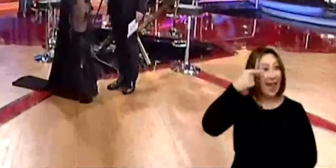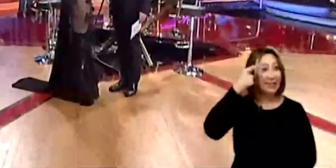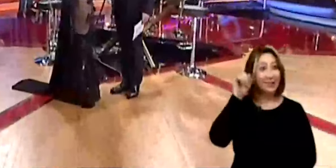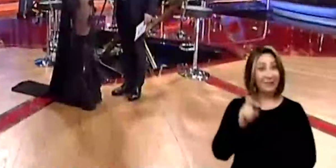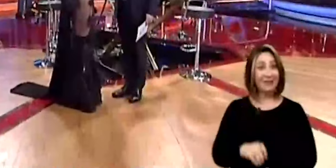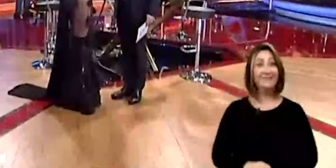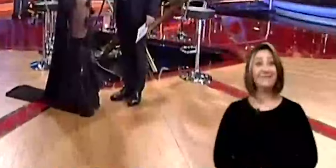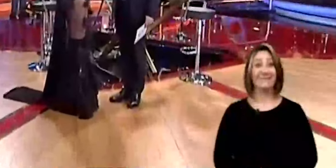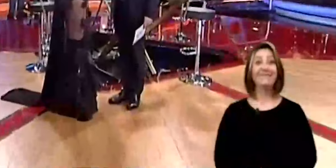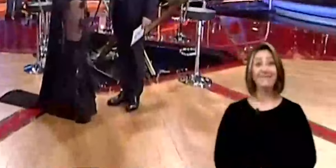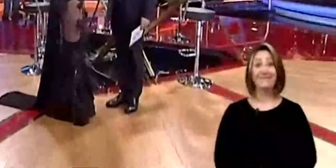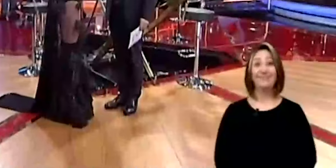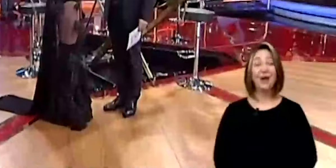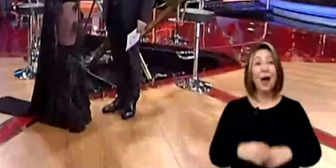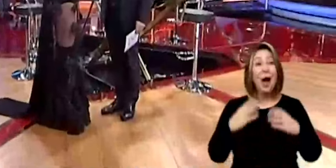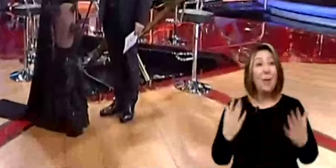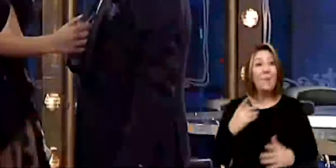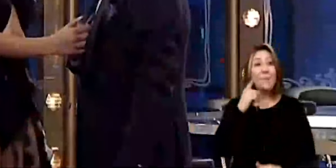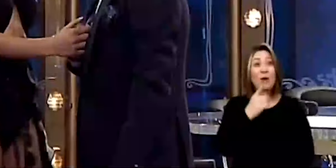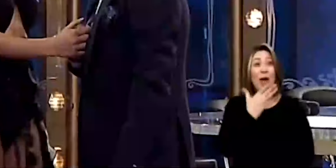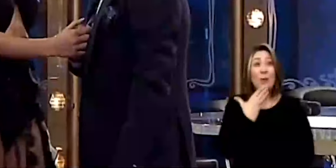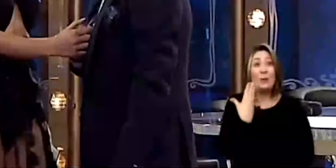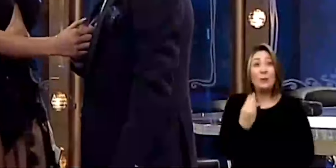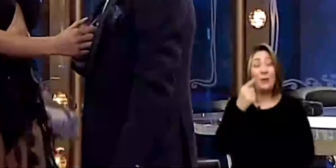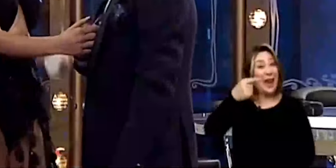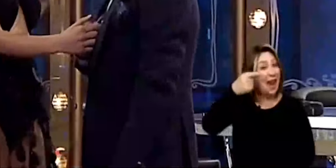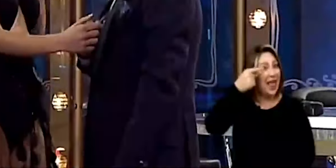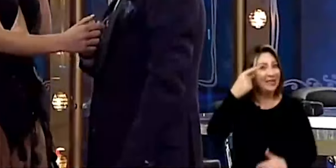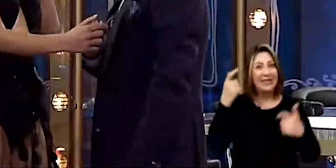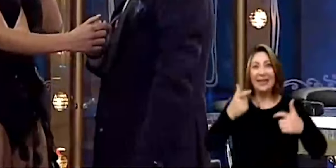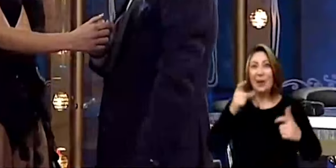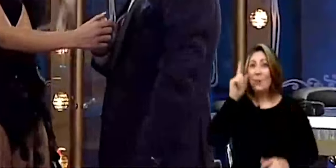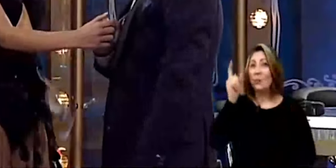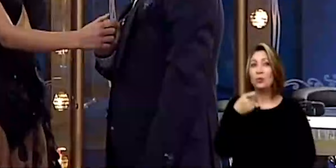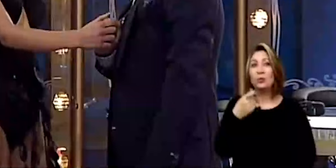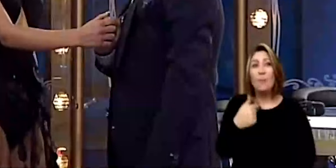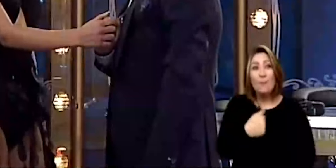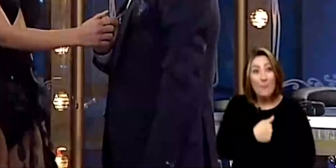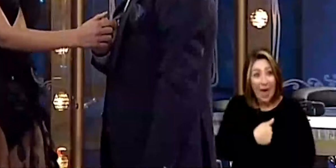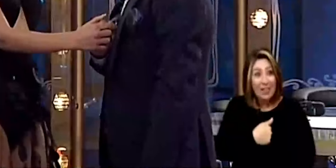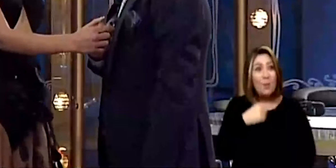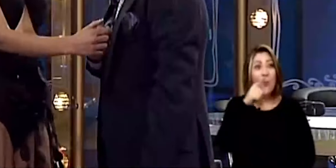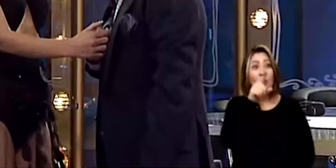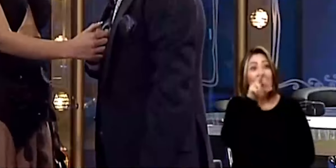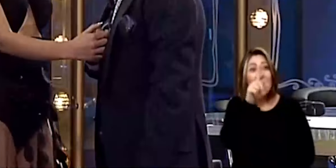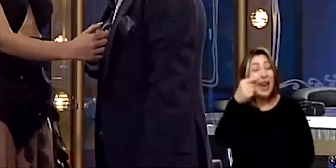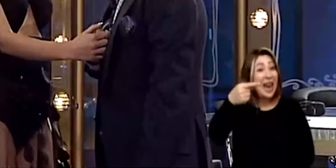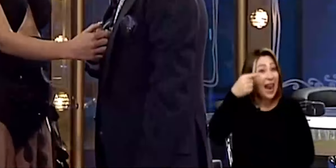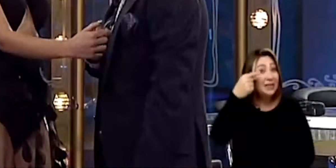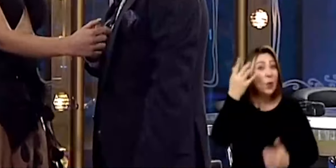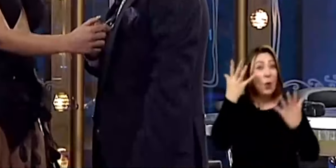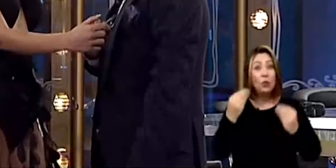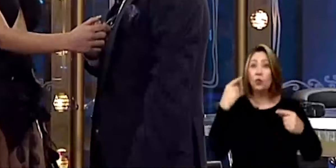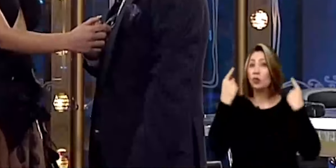mi? Evet. Fakat bu kadar güzel bir lensi nereden buldunuz? Çünkü ben böyle bir lens